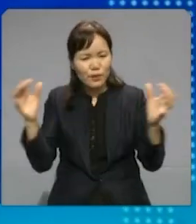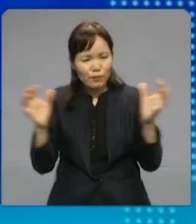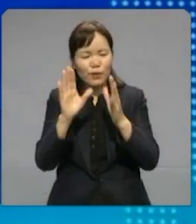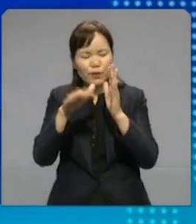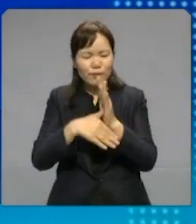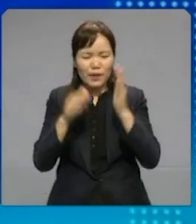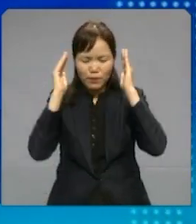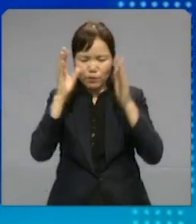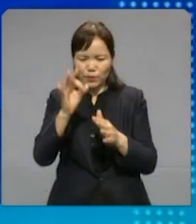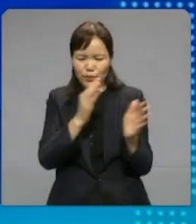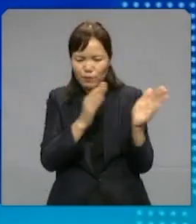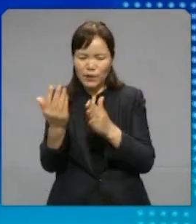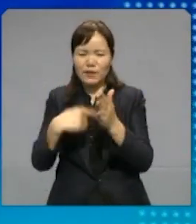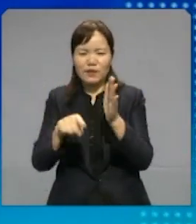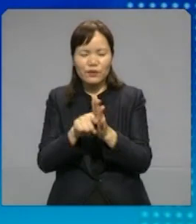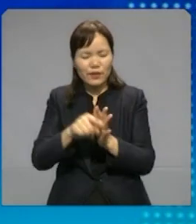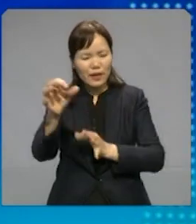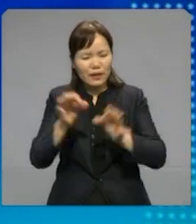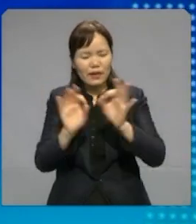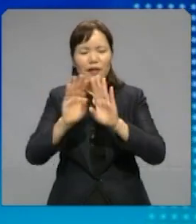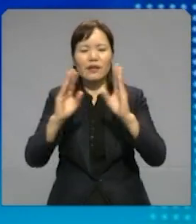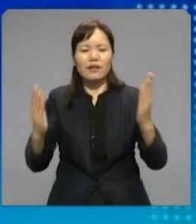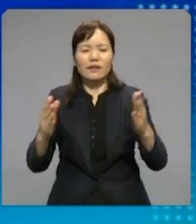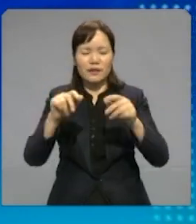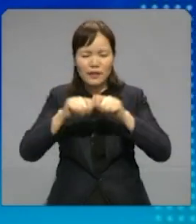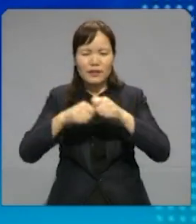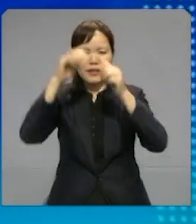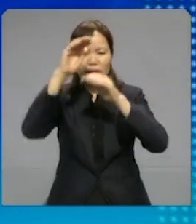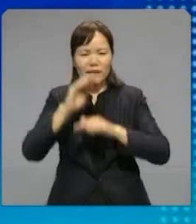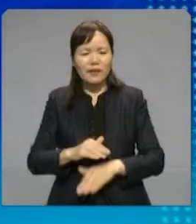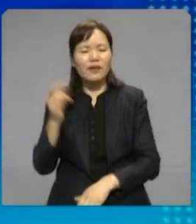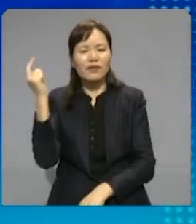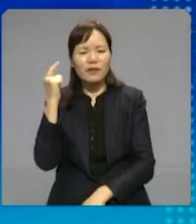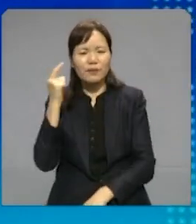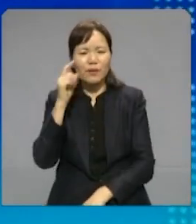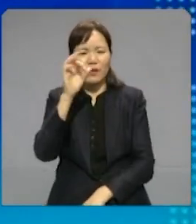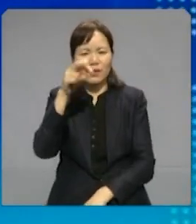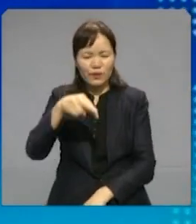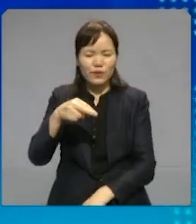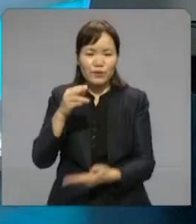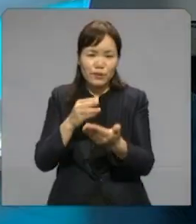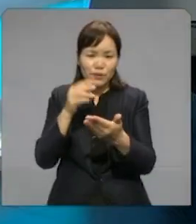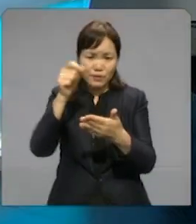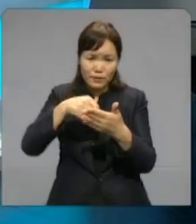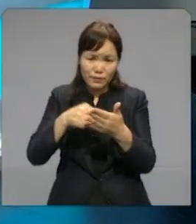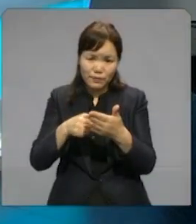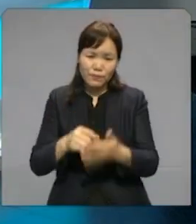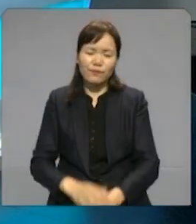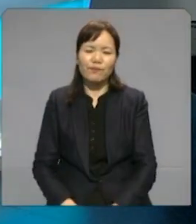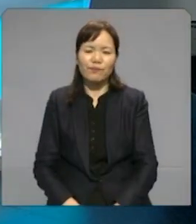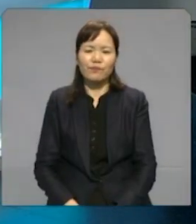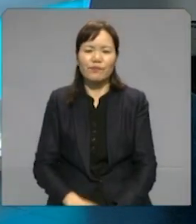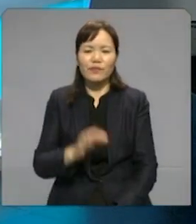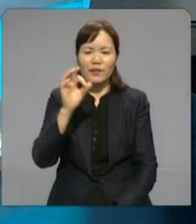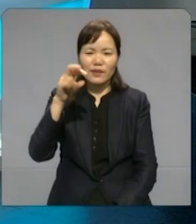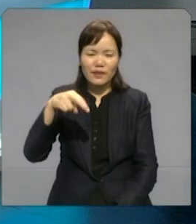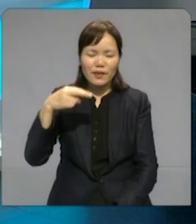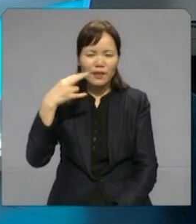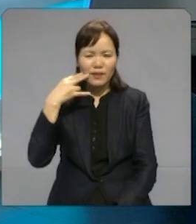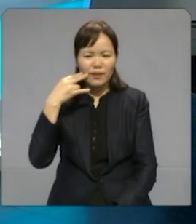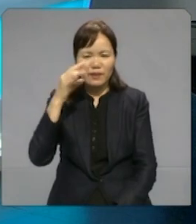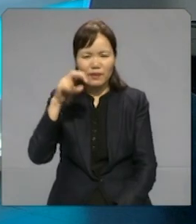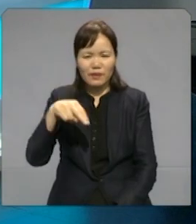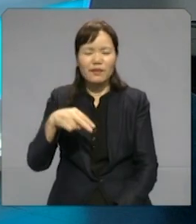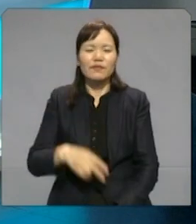마련을 위한 바자회가 열렸다고 합니다. 자세한 소식 들어보겠습니다. 유석자 통신원. 네, 류석자